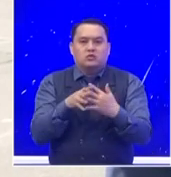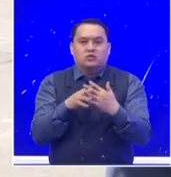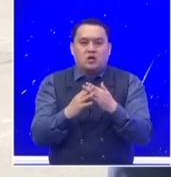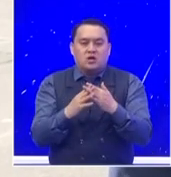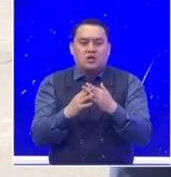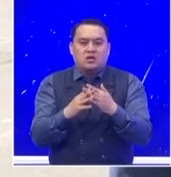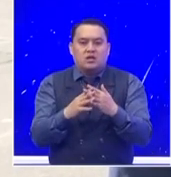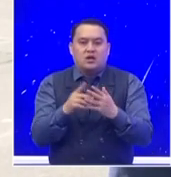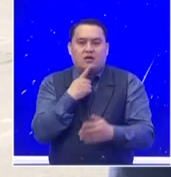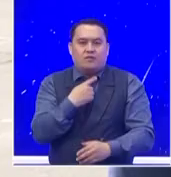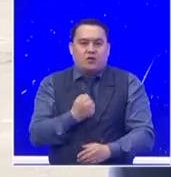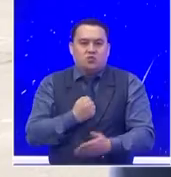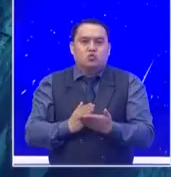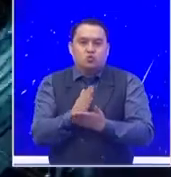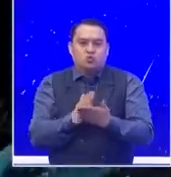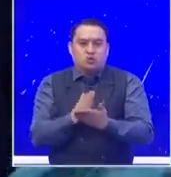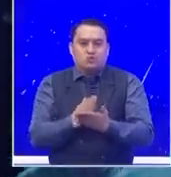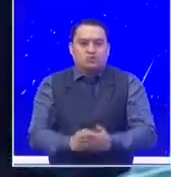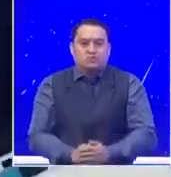округов и военнослужащих.